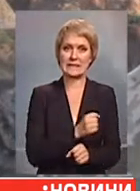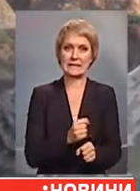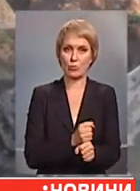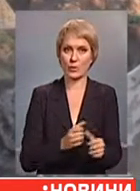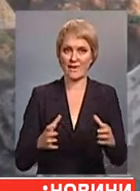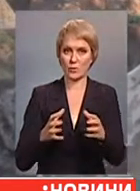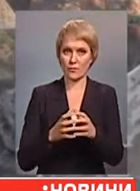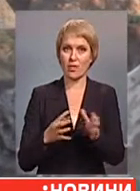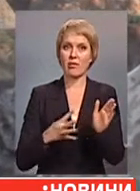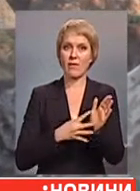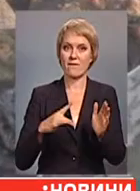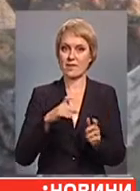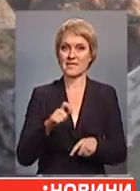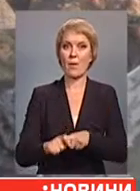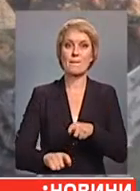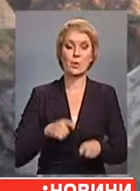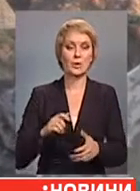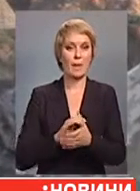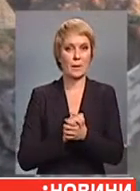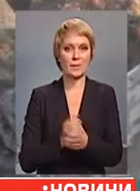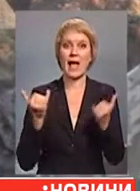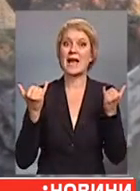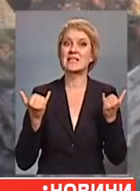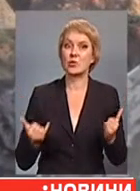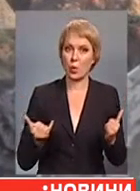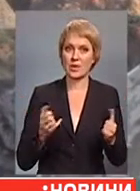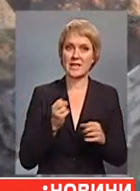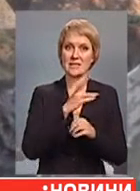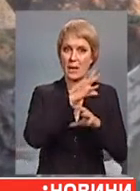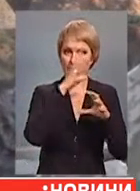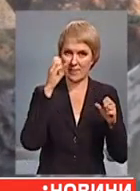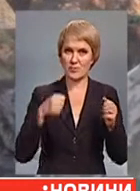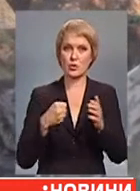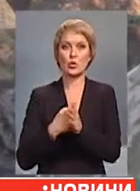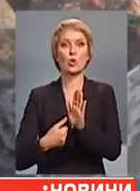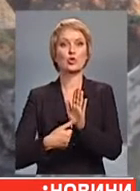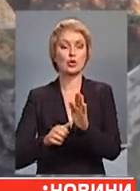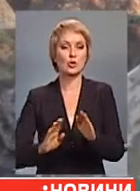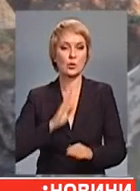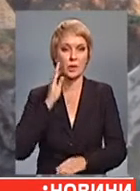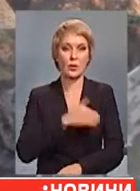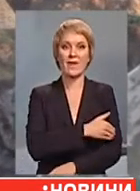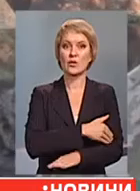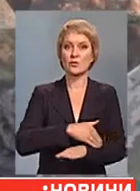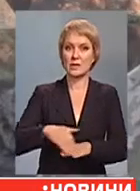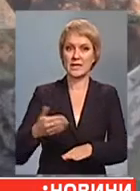порушували перемир'я. А вже сьогодні, 16 вересня, з опівночі до 6-ї ранку вздовж лінії розмежування зберігалася тиша.